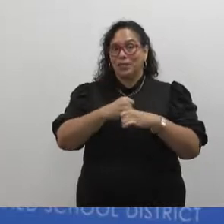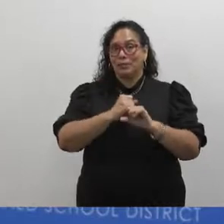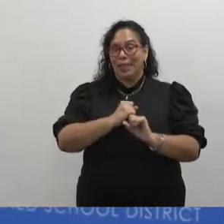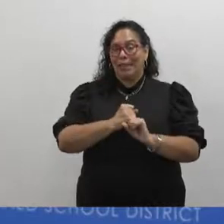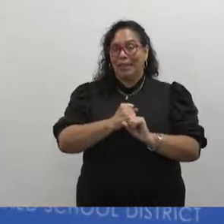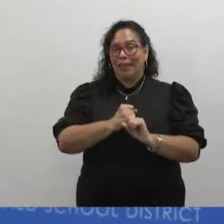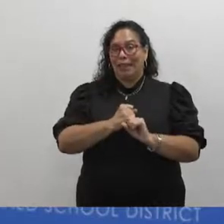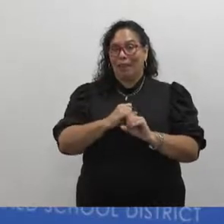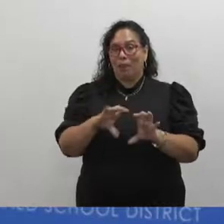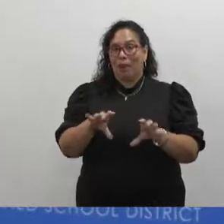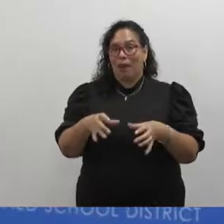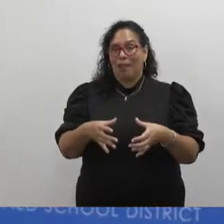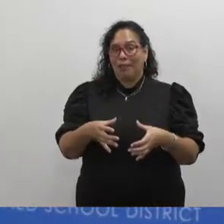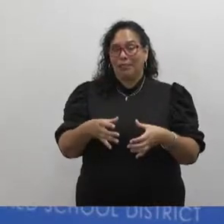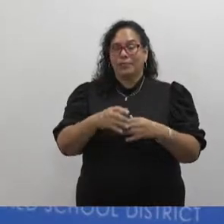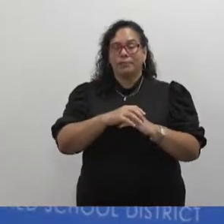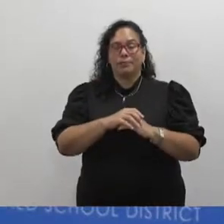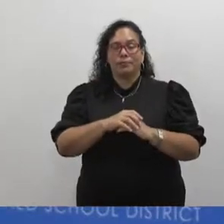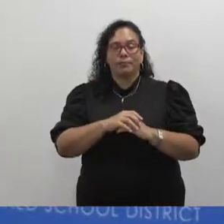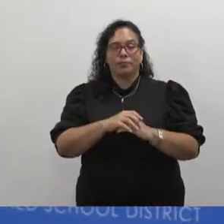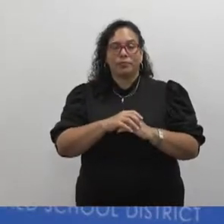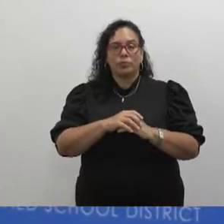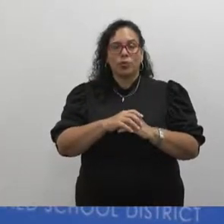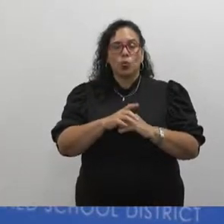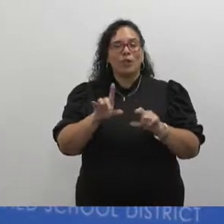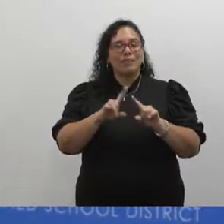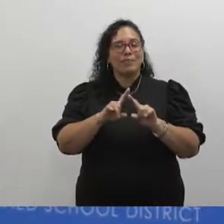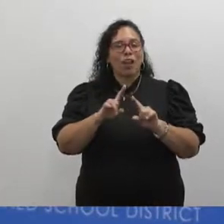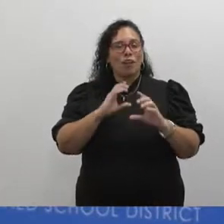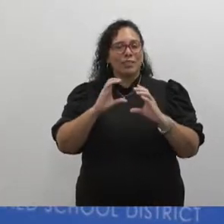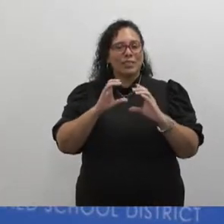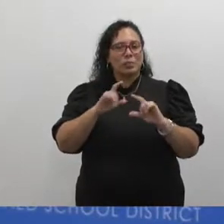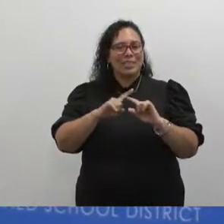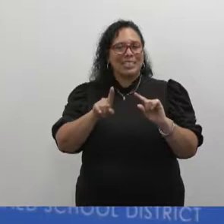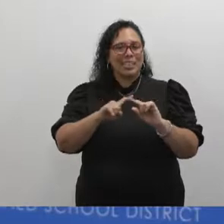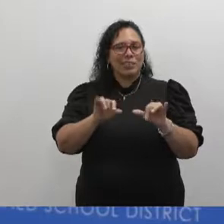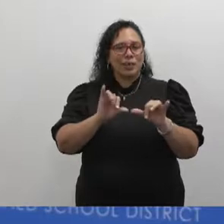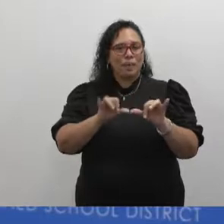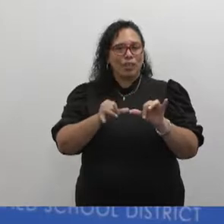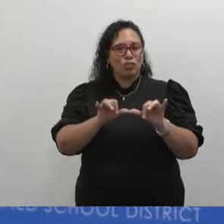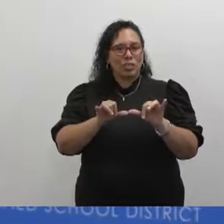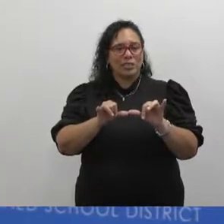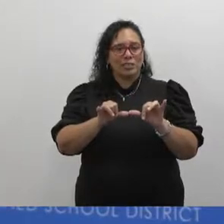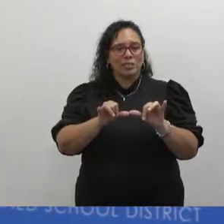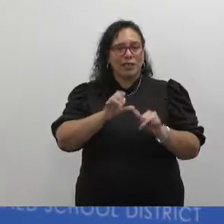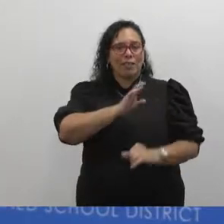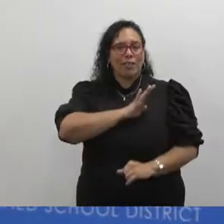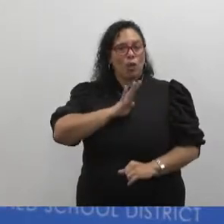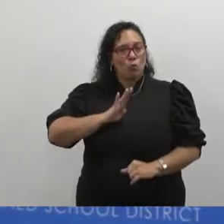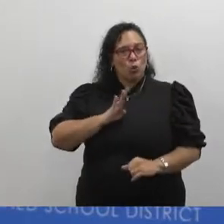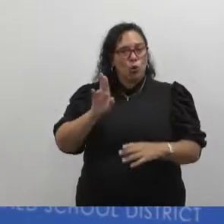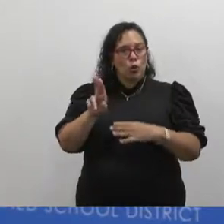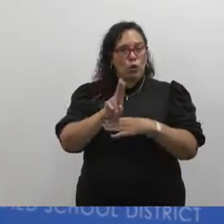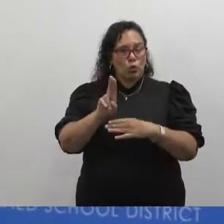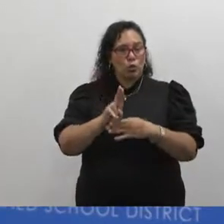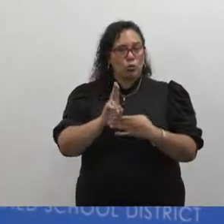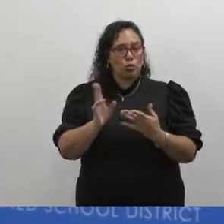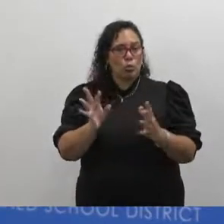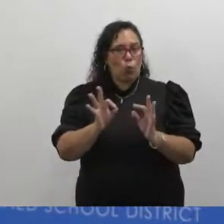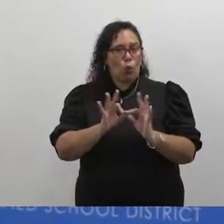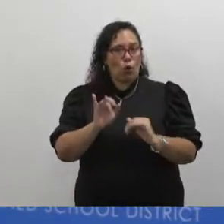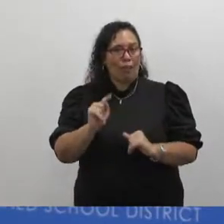cái cài mũi dương tới thà cất cù về nhẹ bị phe cướp bại cướp giang, pi pattern này đã miên mộc nâng,